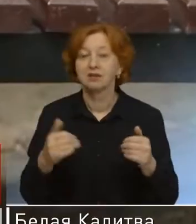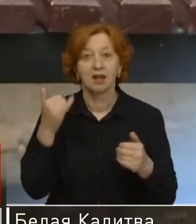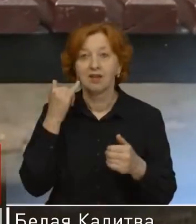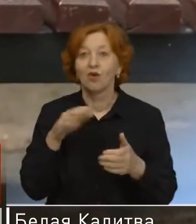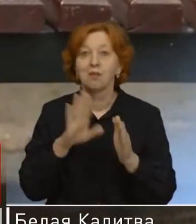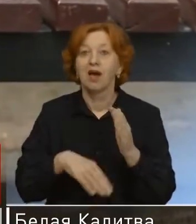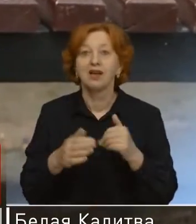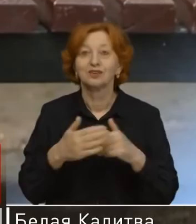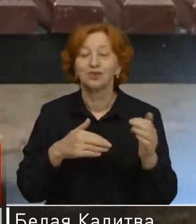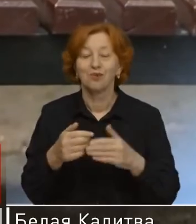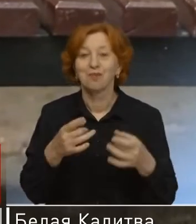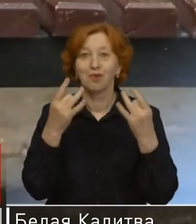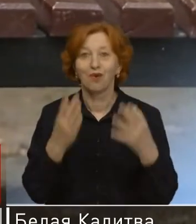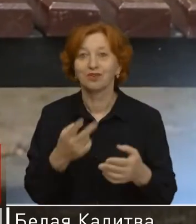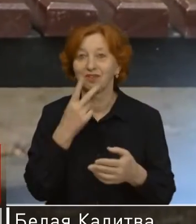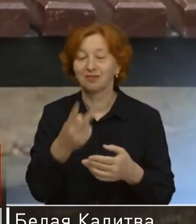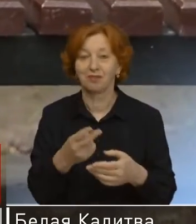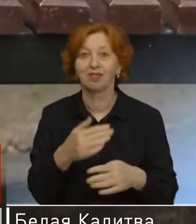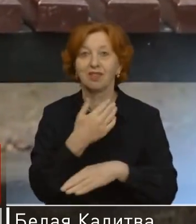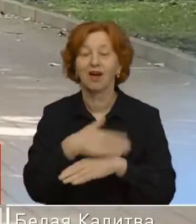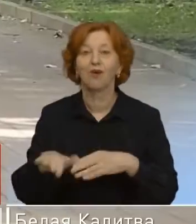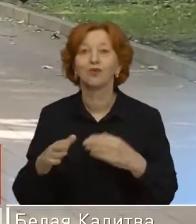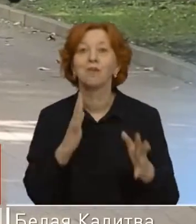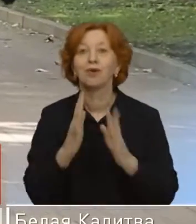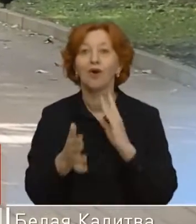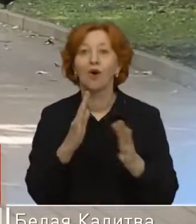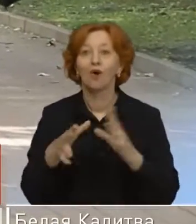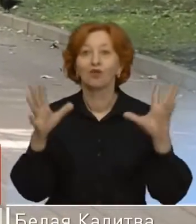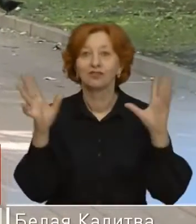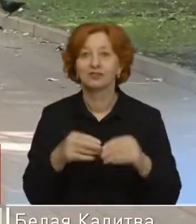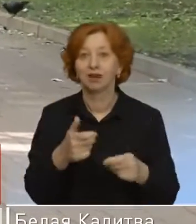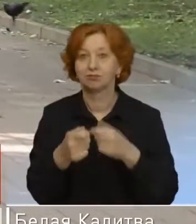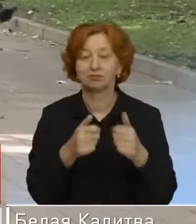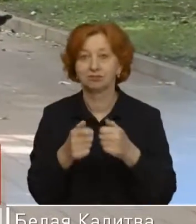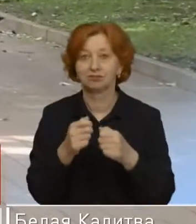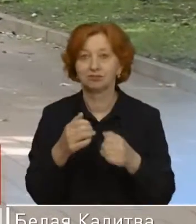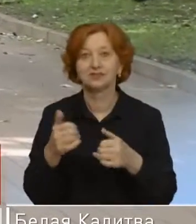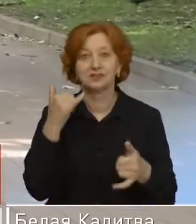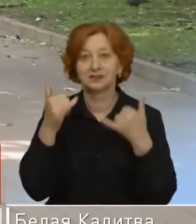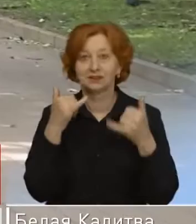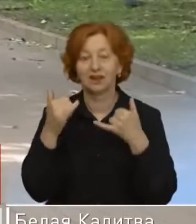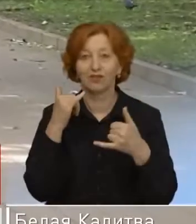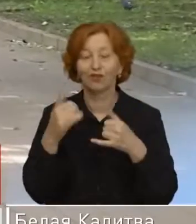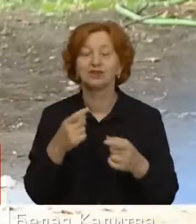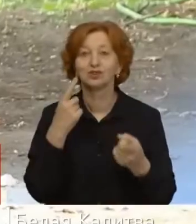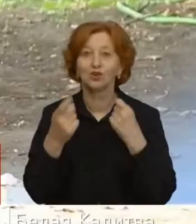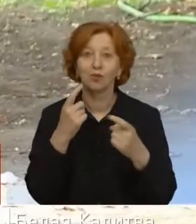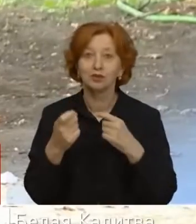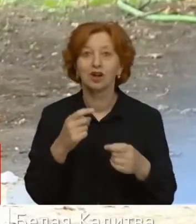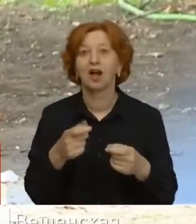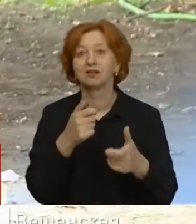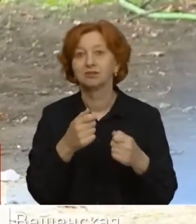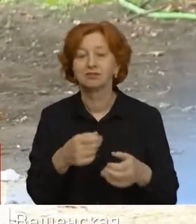В этом можно убедиться, просто выйдя на улицу. Прохожие будто не в силах оторваться от своего электронного друга. Здесь и общение,